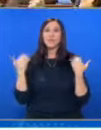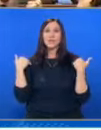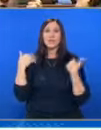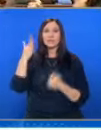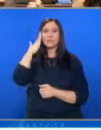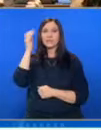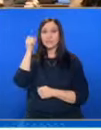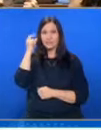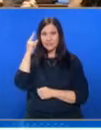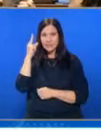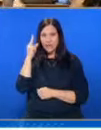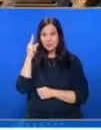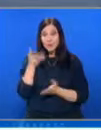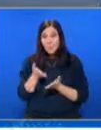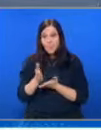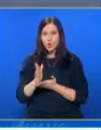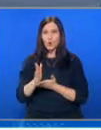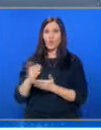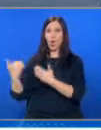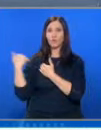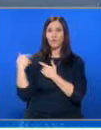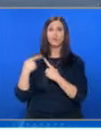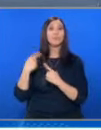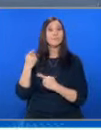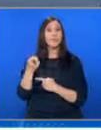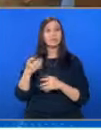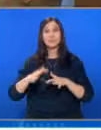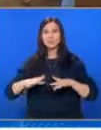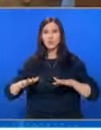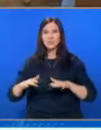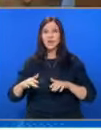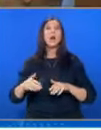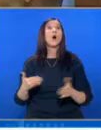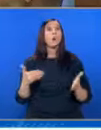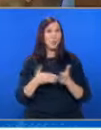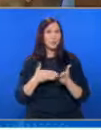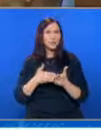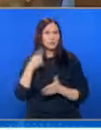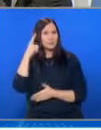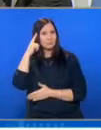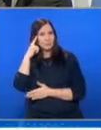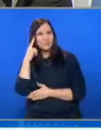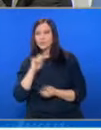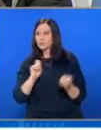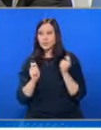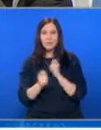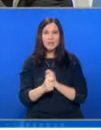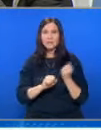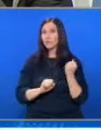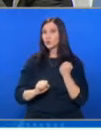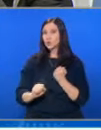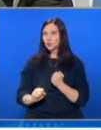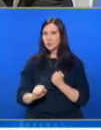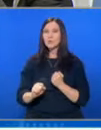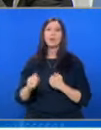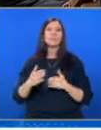за министър-председател да подходят отговорно към тази ситуация, а от опозицията са на мнение, че с промените в Конституцията